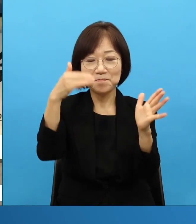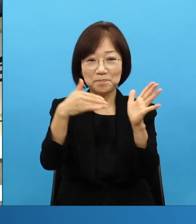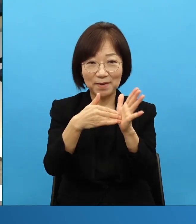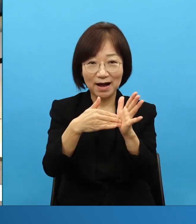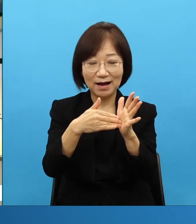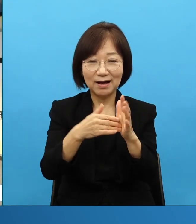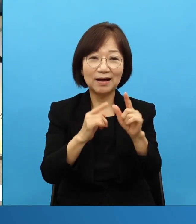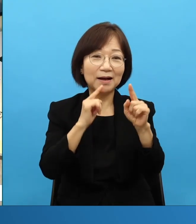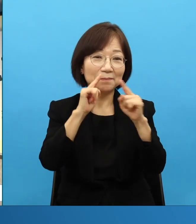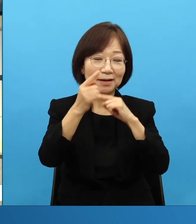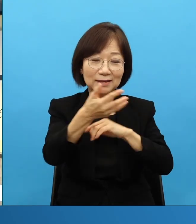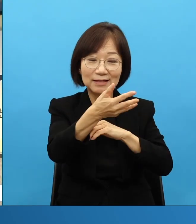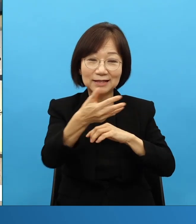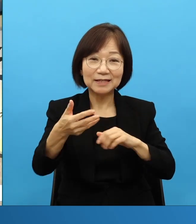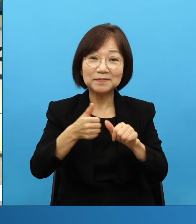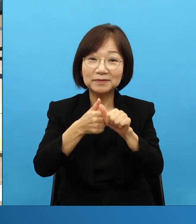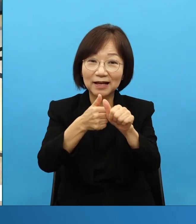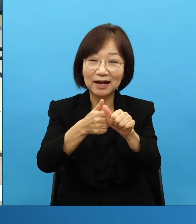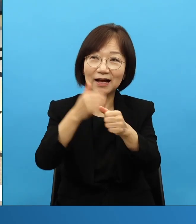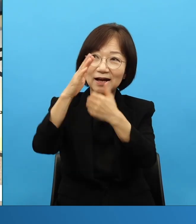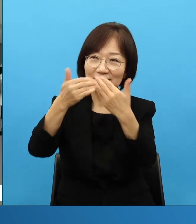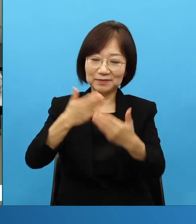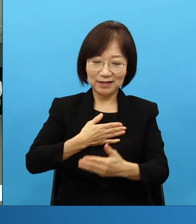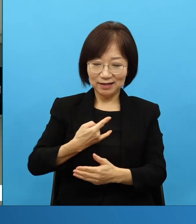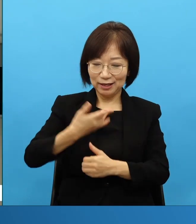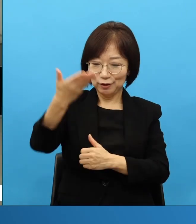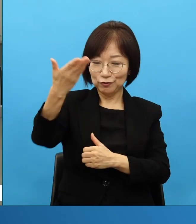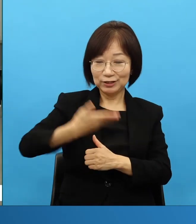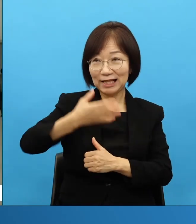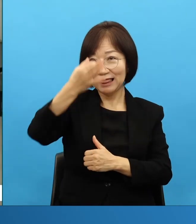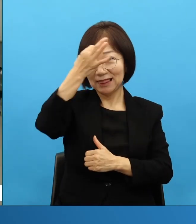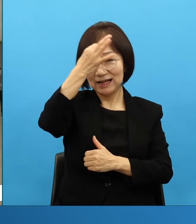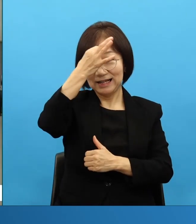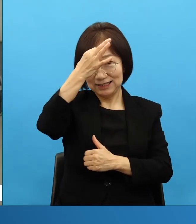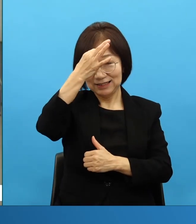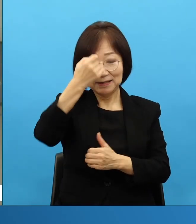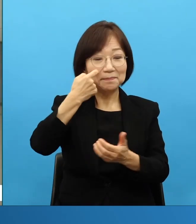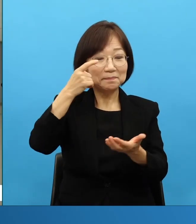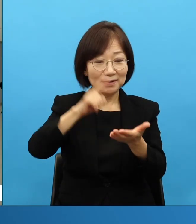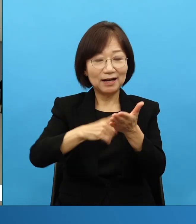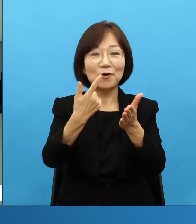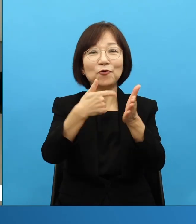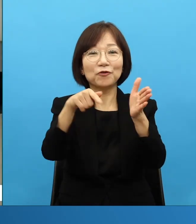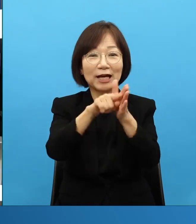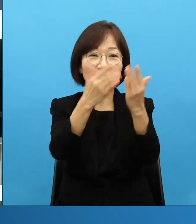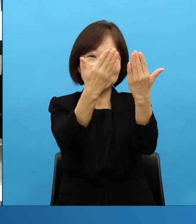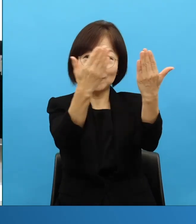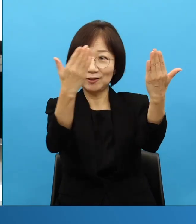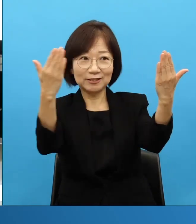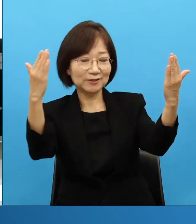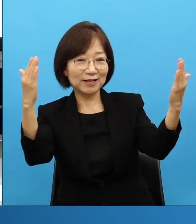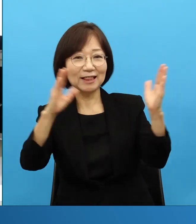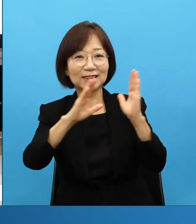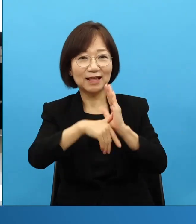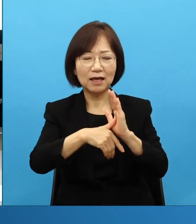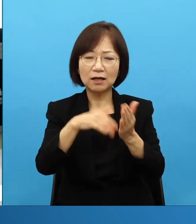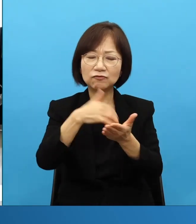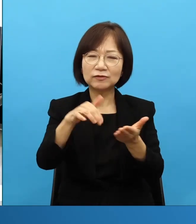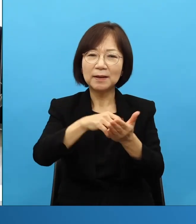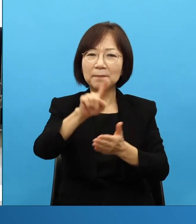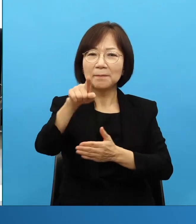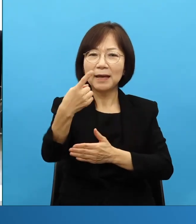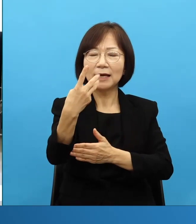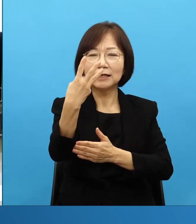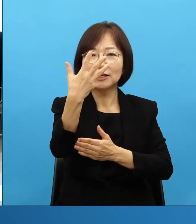말씀의 흐름 속에 하나님이 주신 나의 달란트를 찾는 장으로 진행된 이번 달란트 전시회엔 총 183개